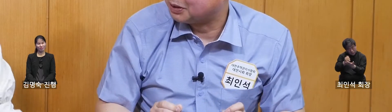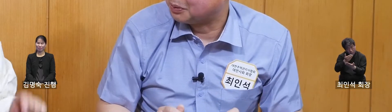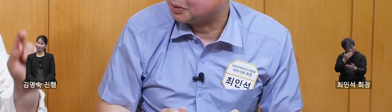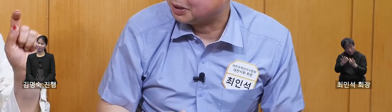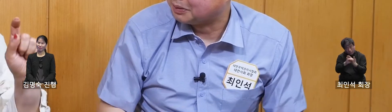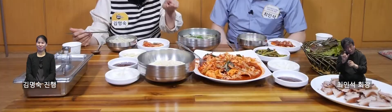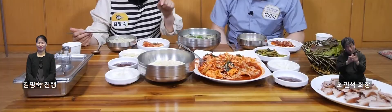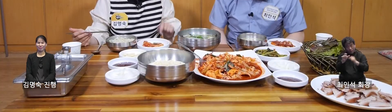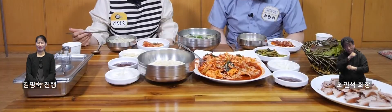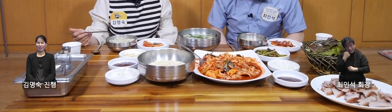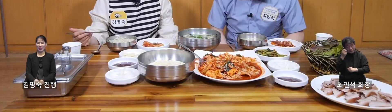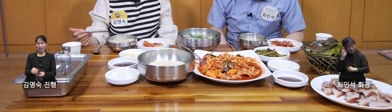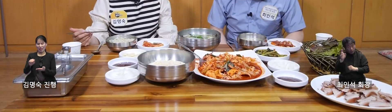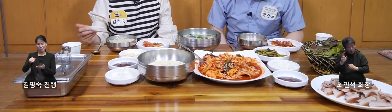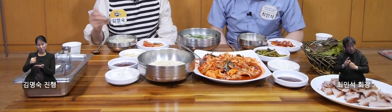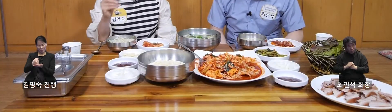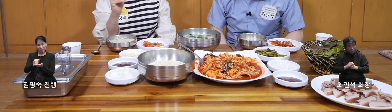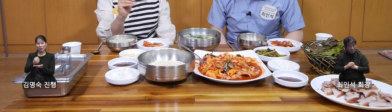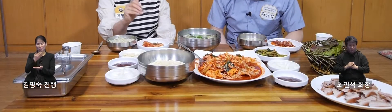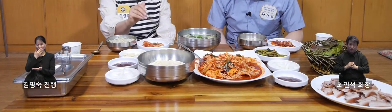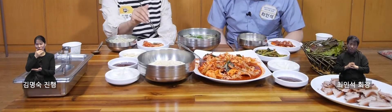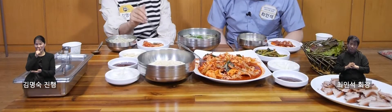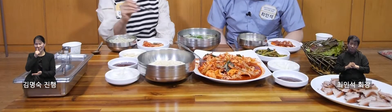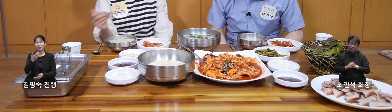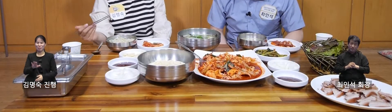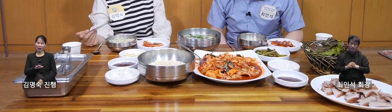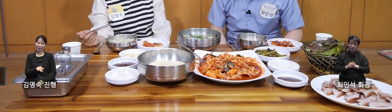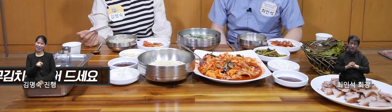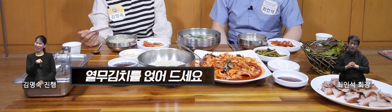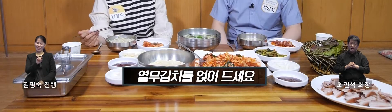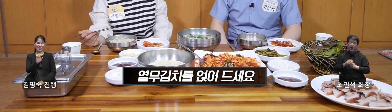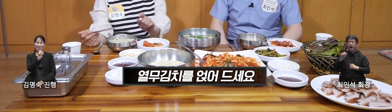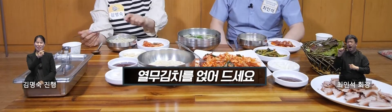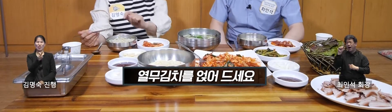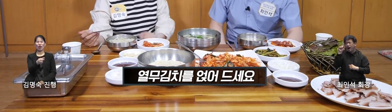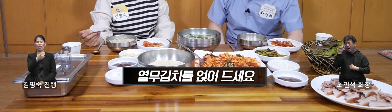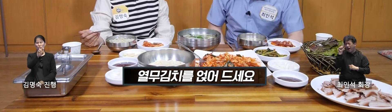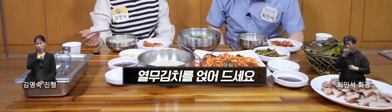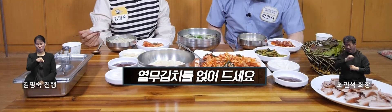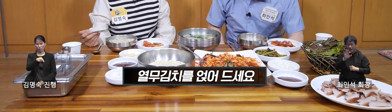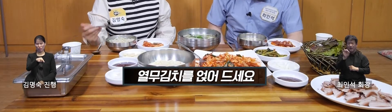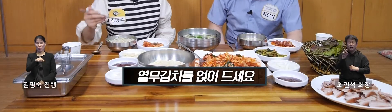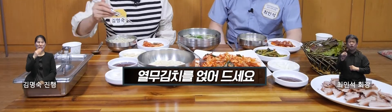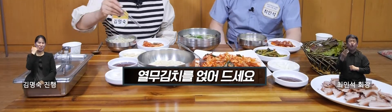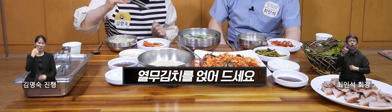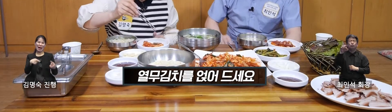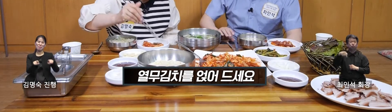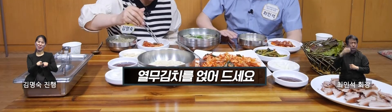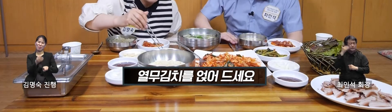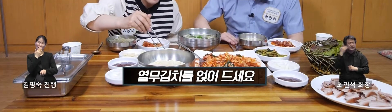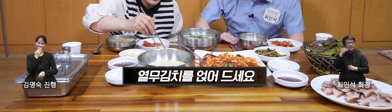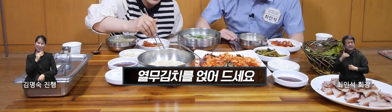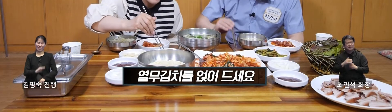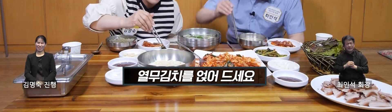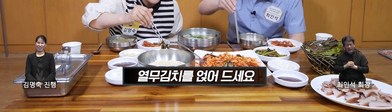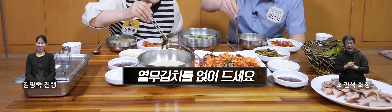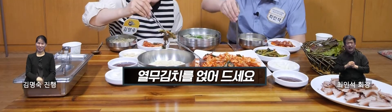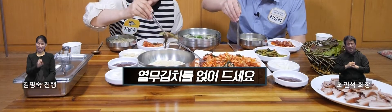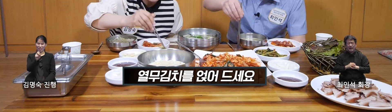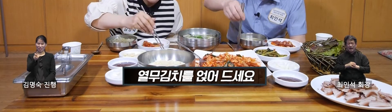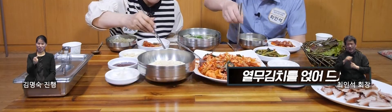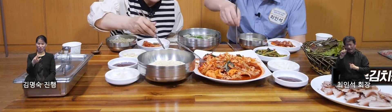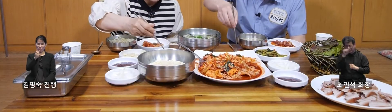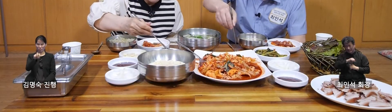더 맛이 좋을까요? 비벼도 먹는데요. 요 네. 열무김치. 아, 열무김치. 얹어 먹어야죠. 그러네, 예, 그러네. 요 열무김치를.